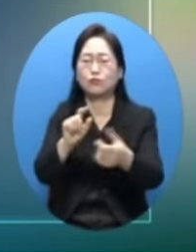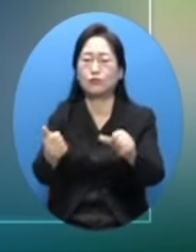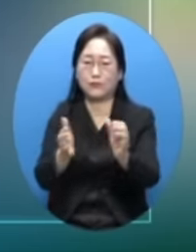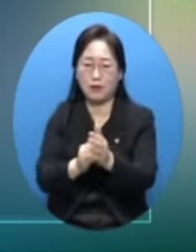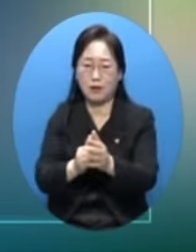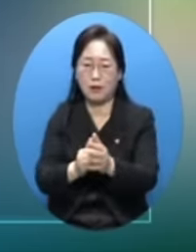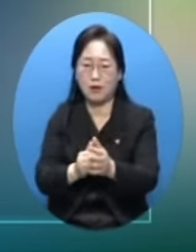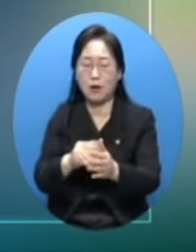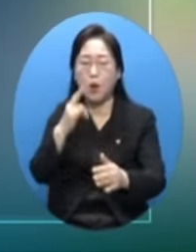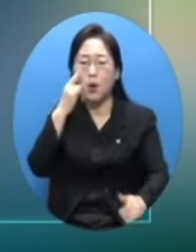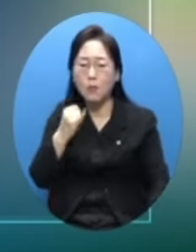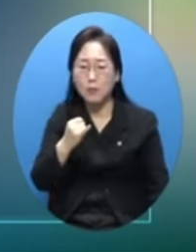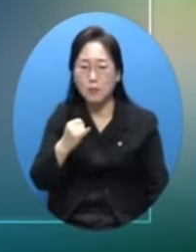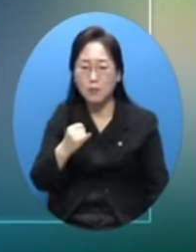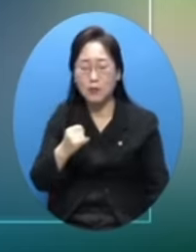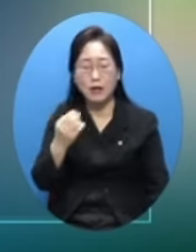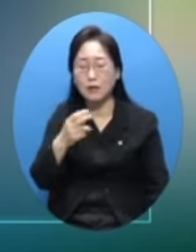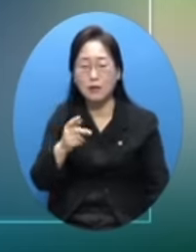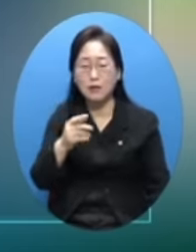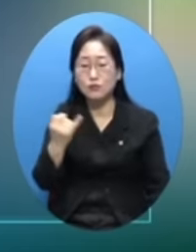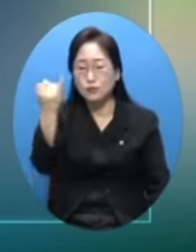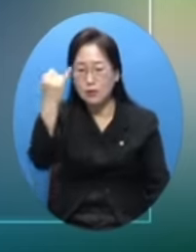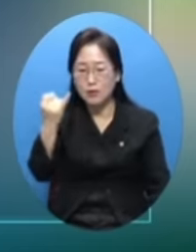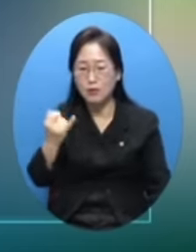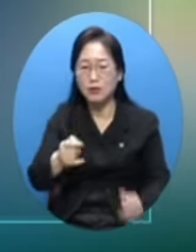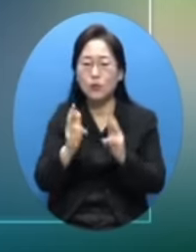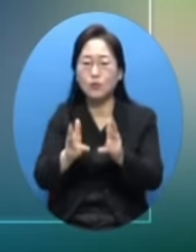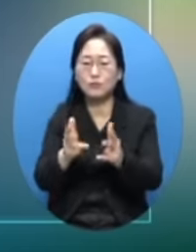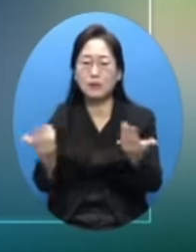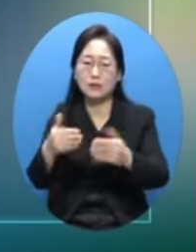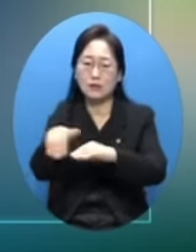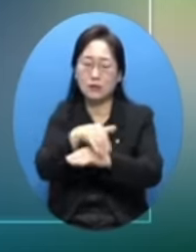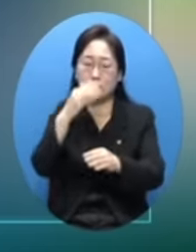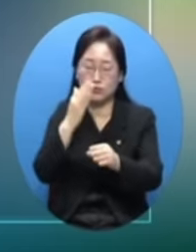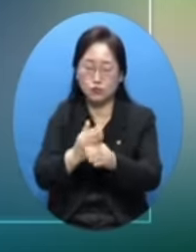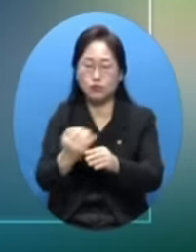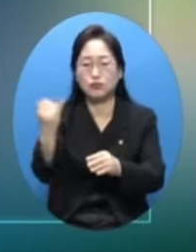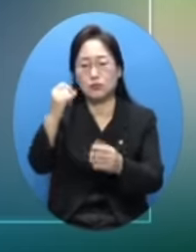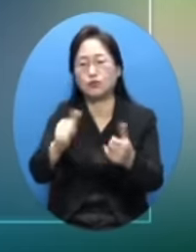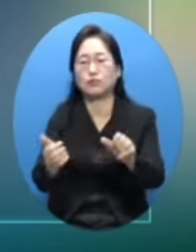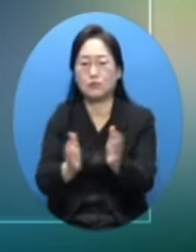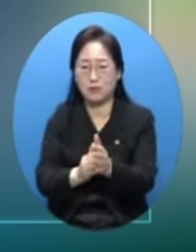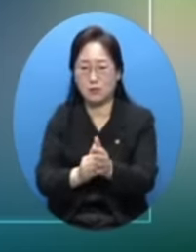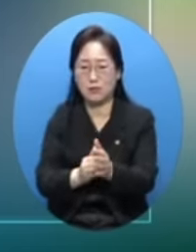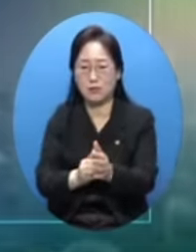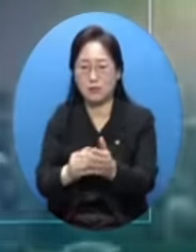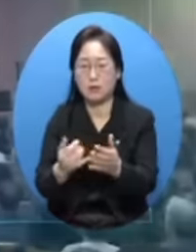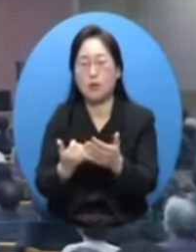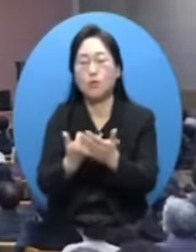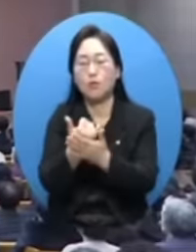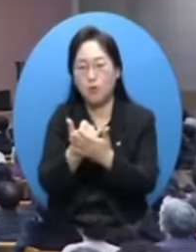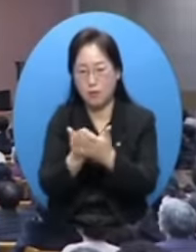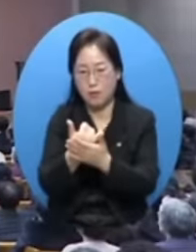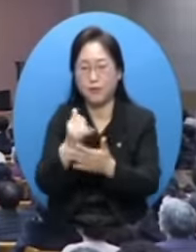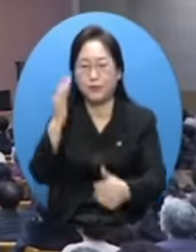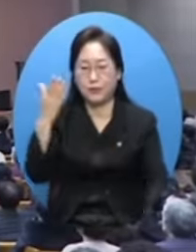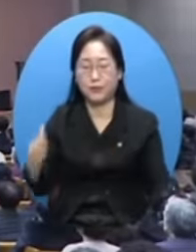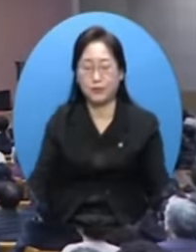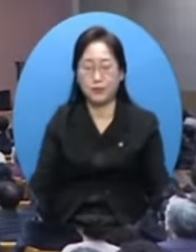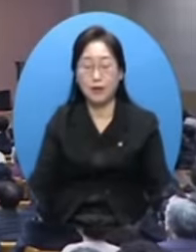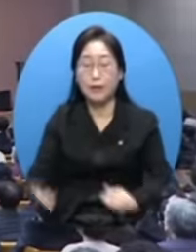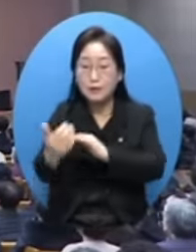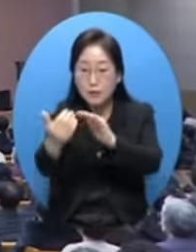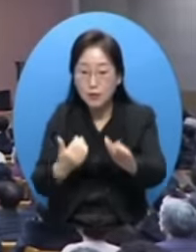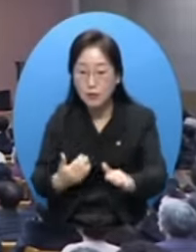일하던 누나 마저 세상을 떠나 고화가 됩니다 그런데 고화가 되기 전에 누나의 손에 이끌려 대조동 천막교회를